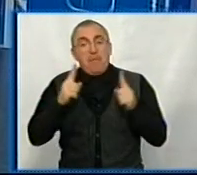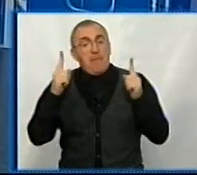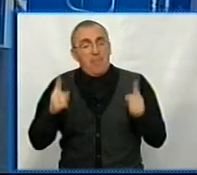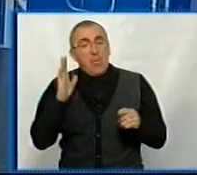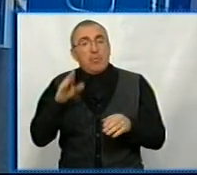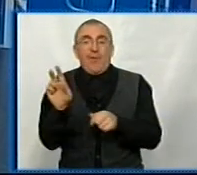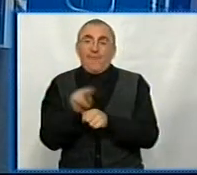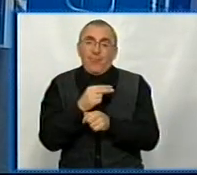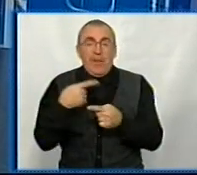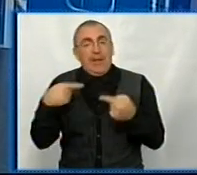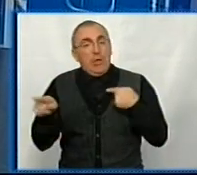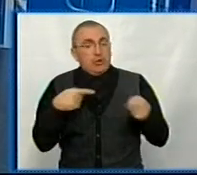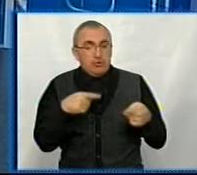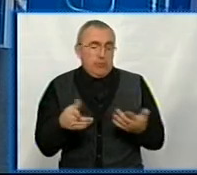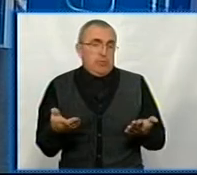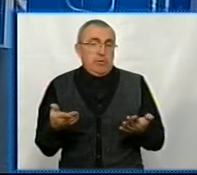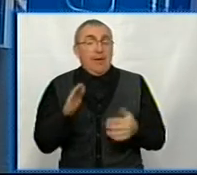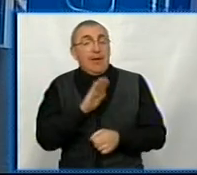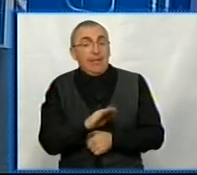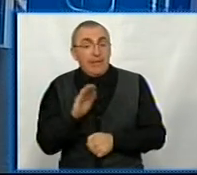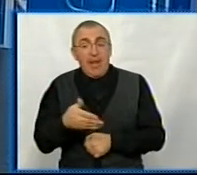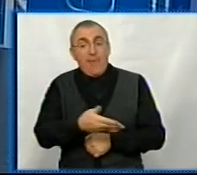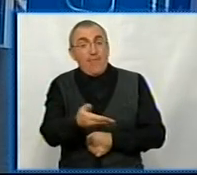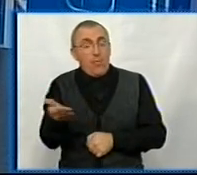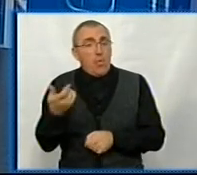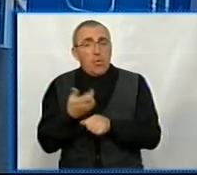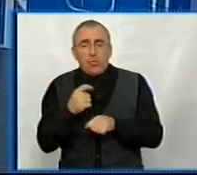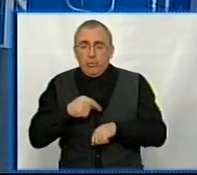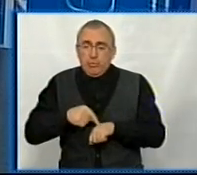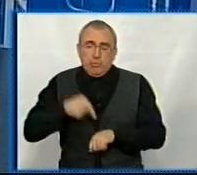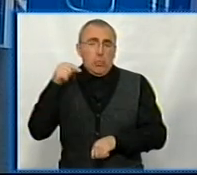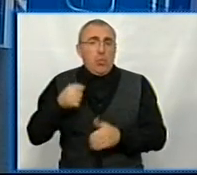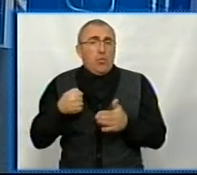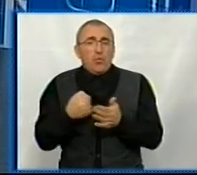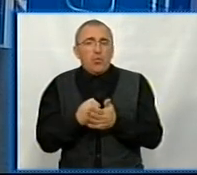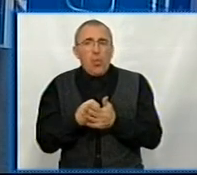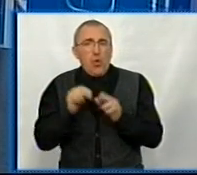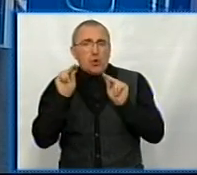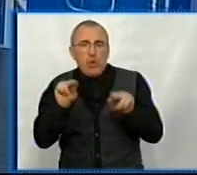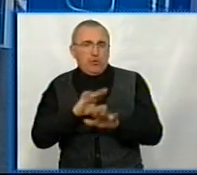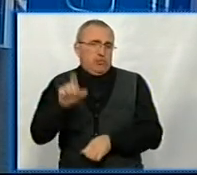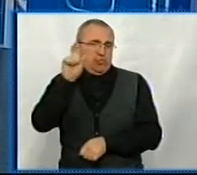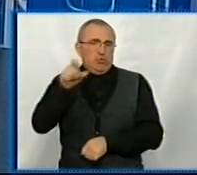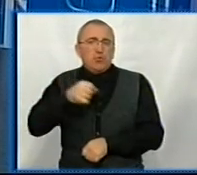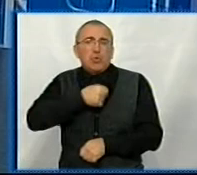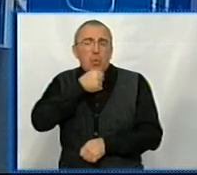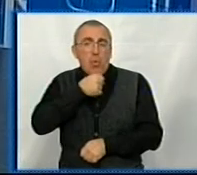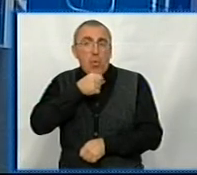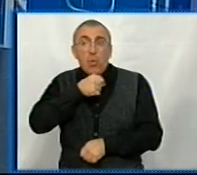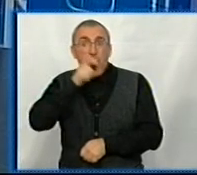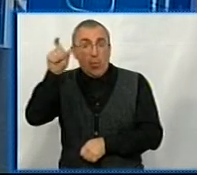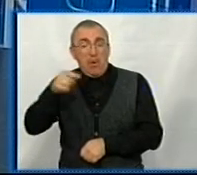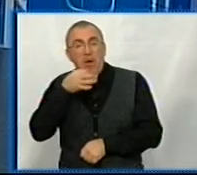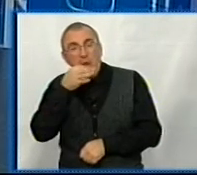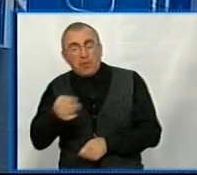будемо виховувати інше. Діти, вони дуже чутливі до нещирості дорослих. Якщо дорослий каже